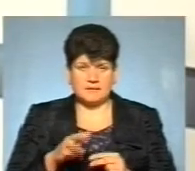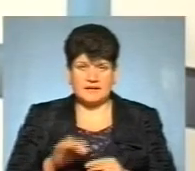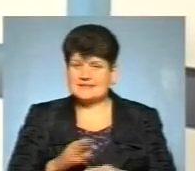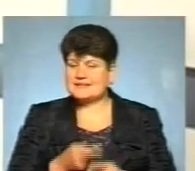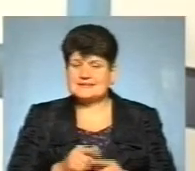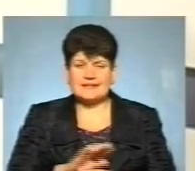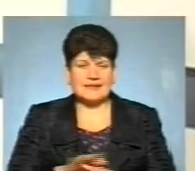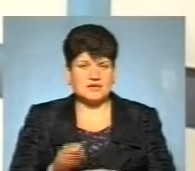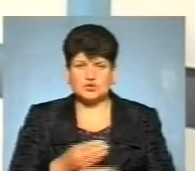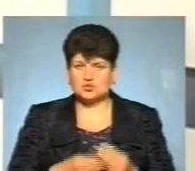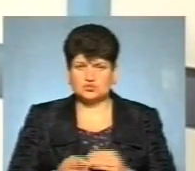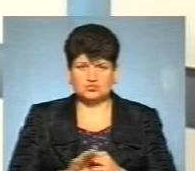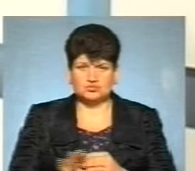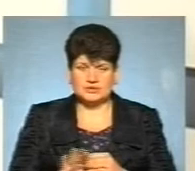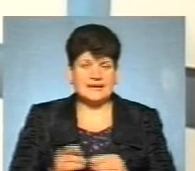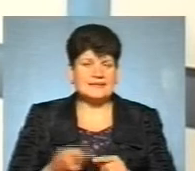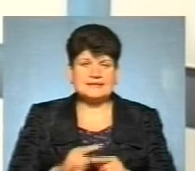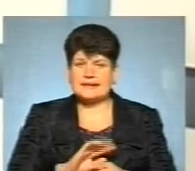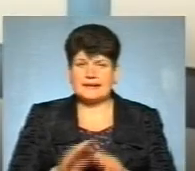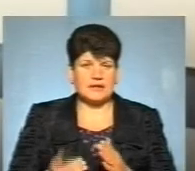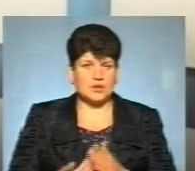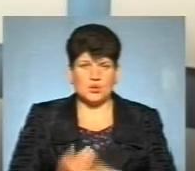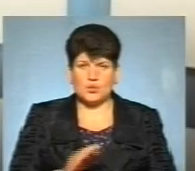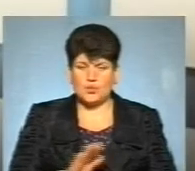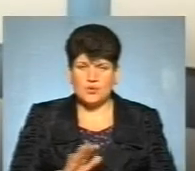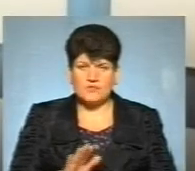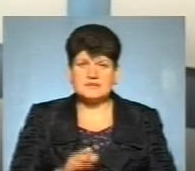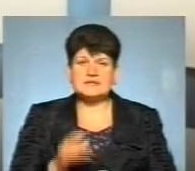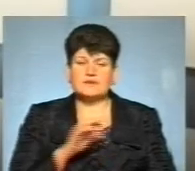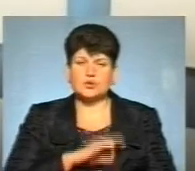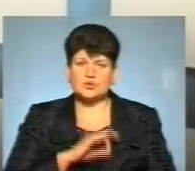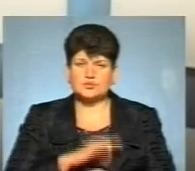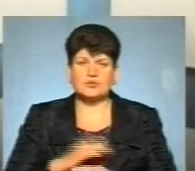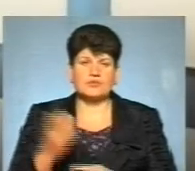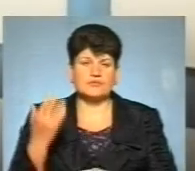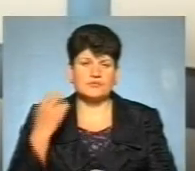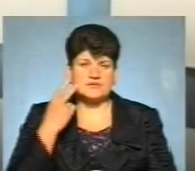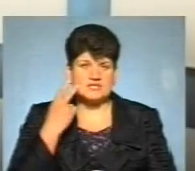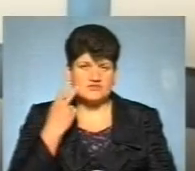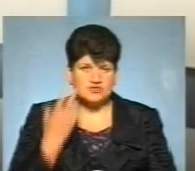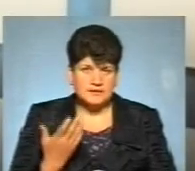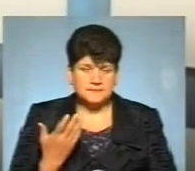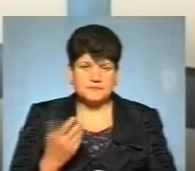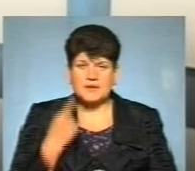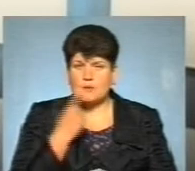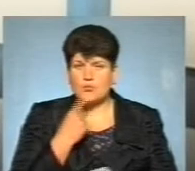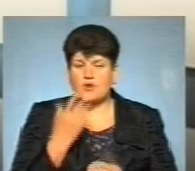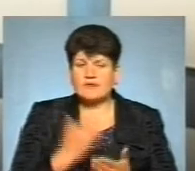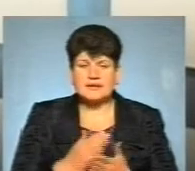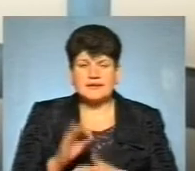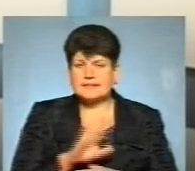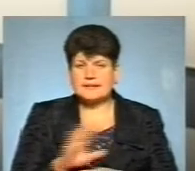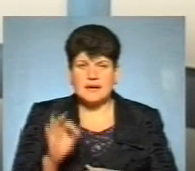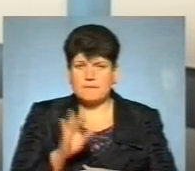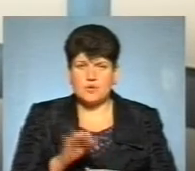штучний метод, це метод не новий. Метод використовувався завжди. Власне, мова йде не про